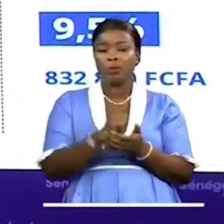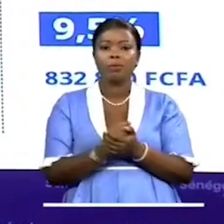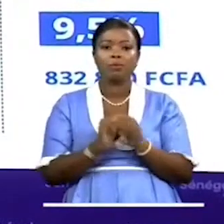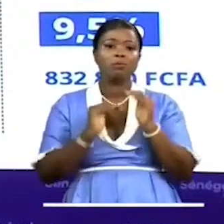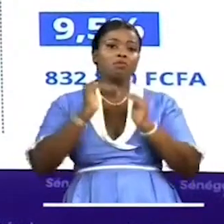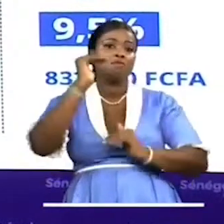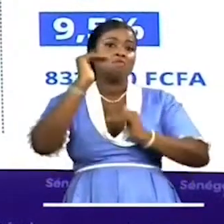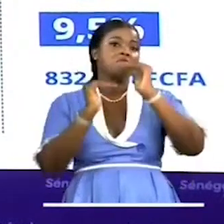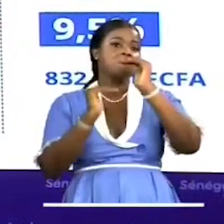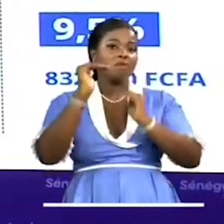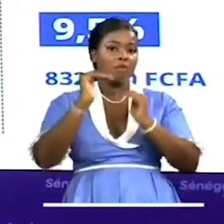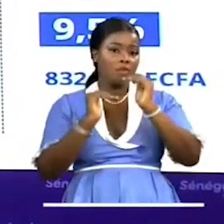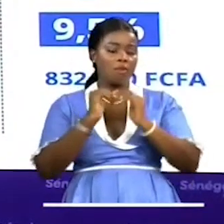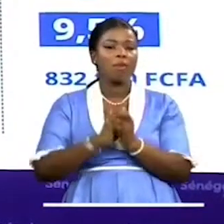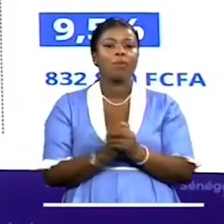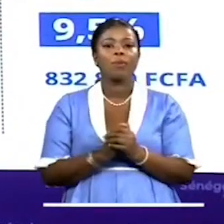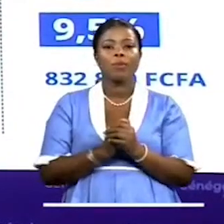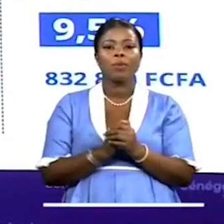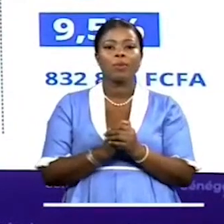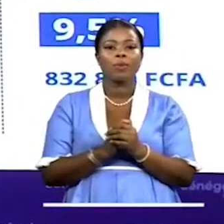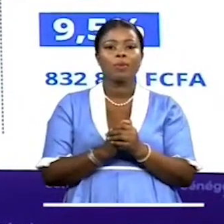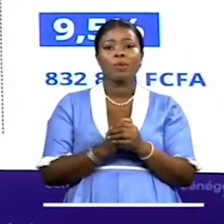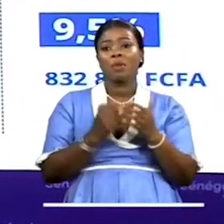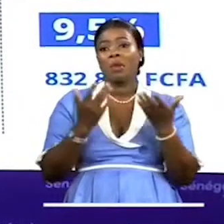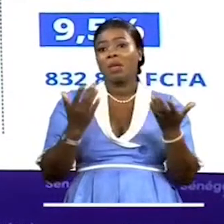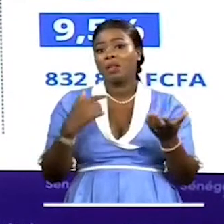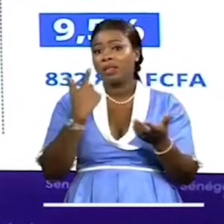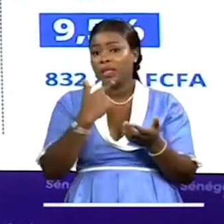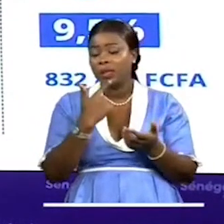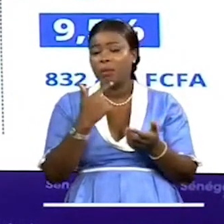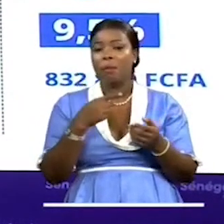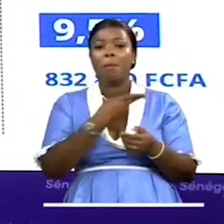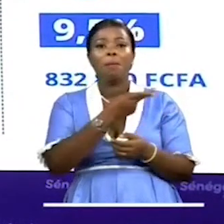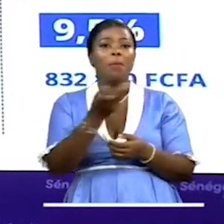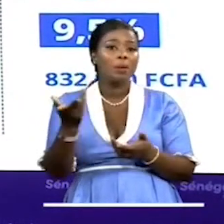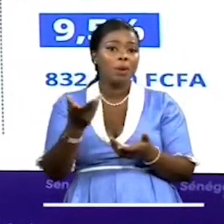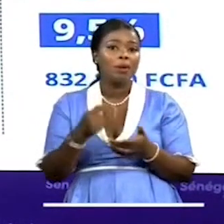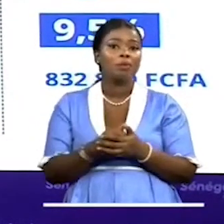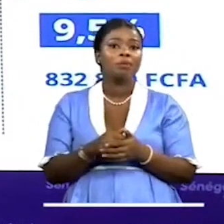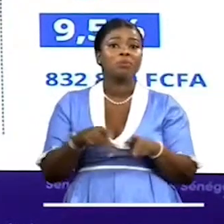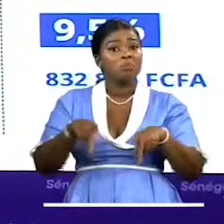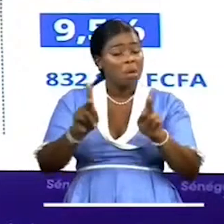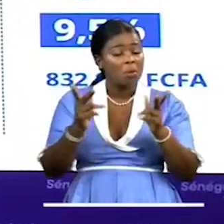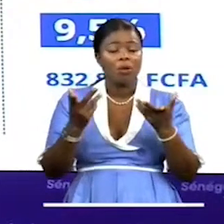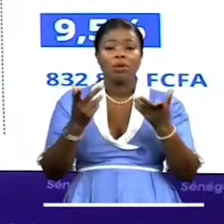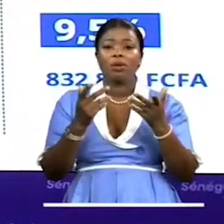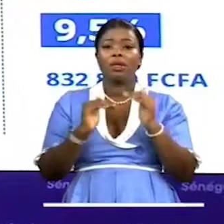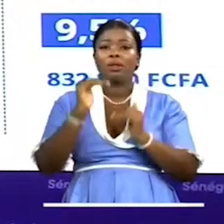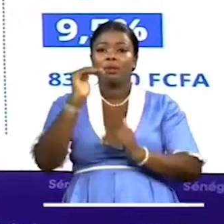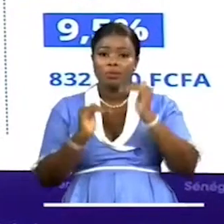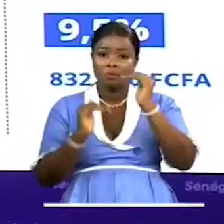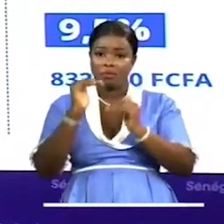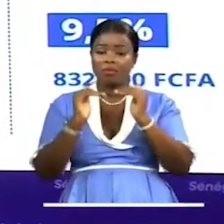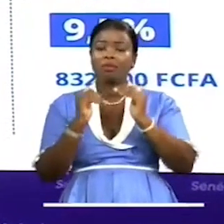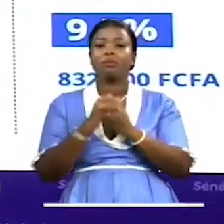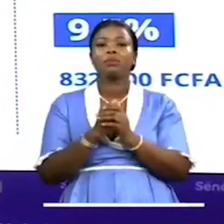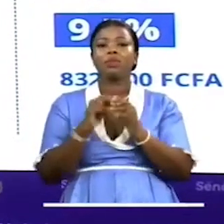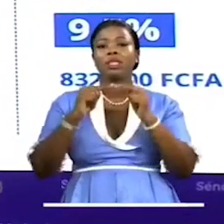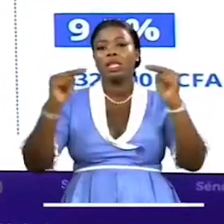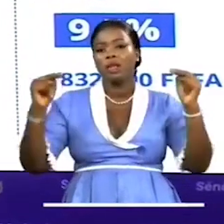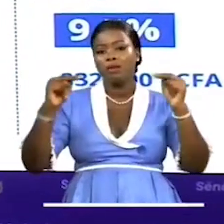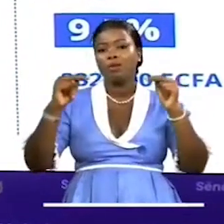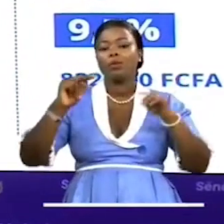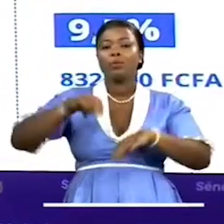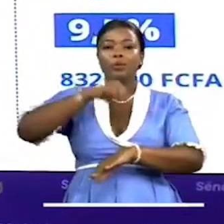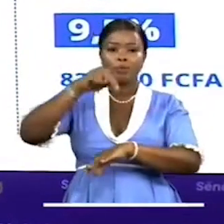inégalités criard en l'indice de gnie qui permet de mesurer les inégalités éé de revenu au niveau national nous en sommes